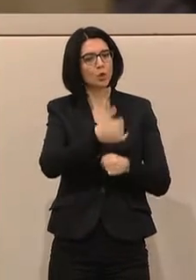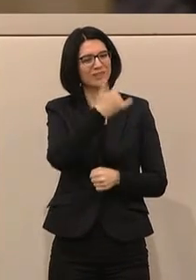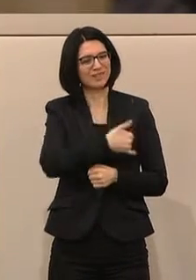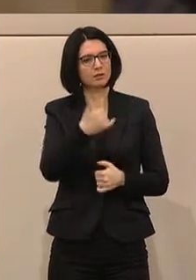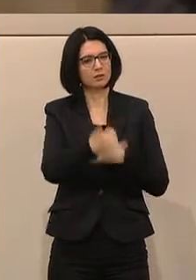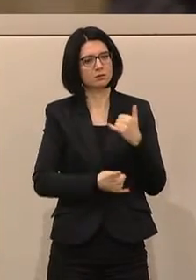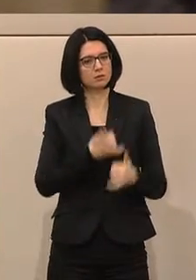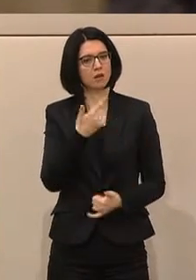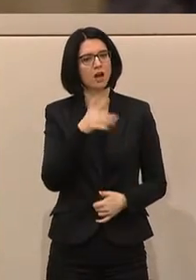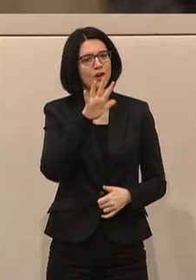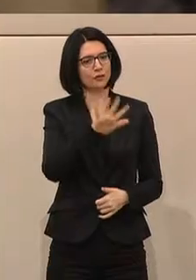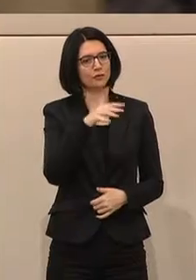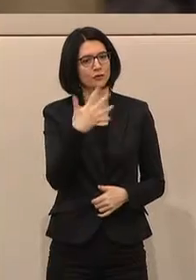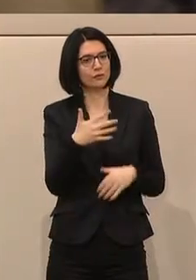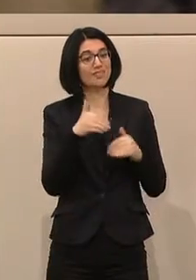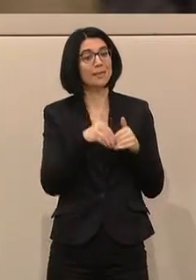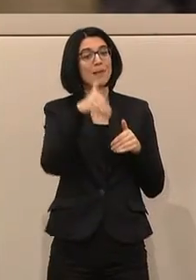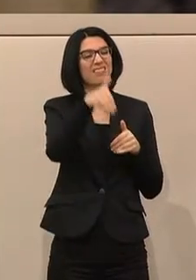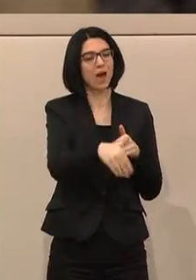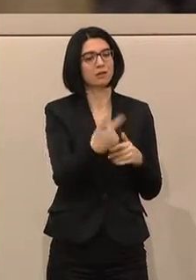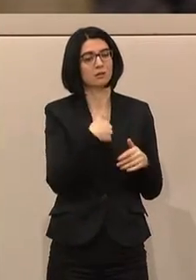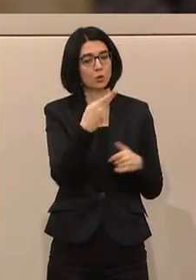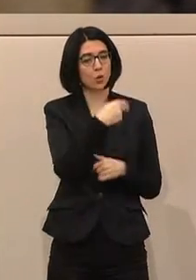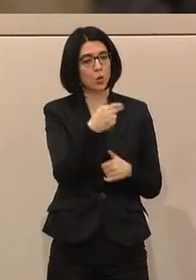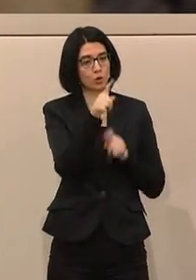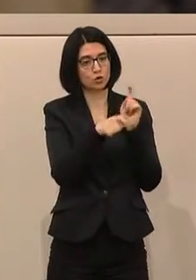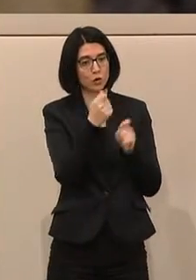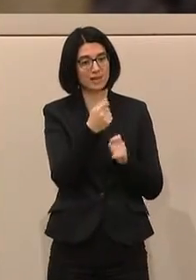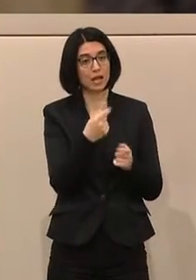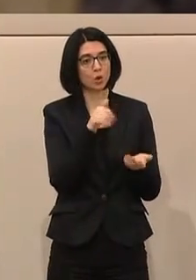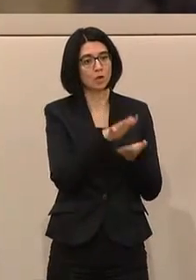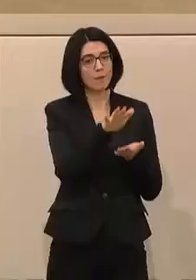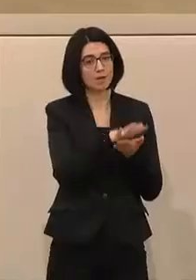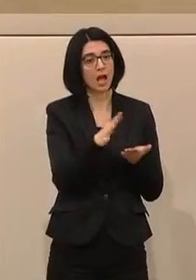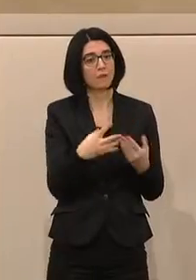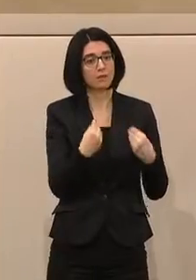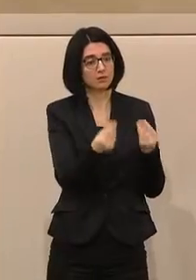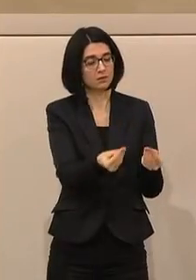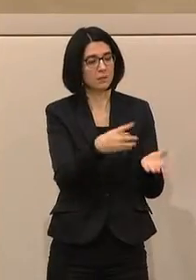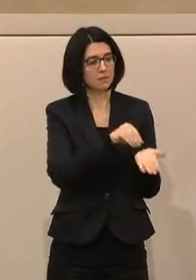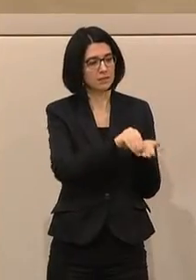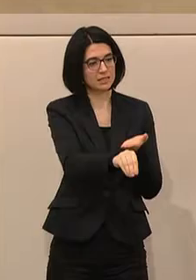Jahr 55 Milliarden Euro an Steuern und Abgaben bezahlen.